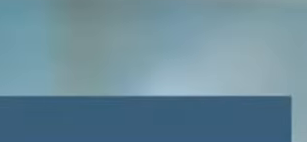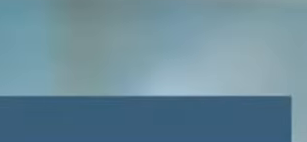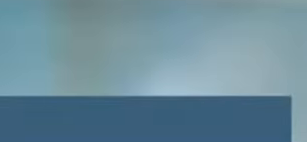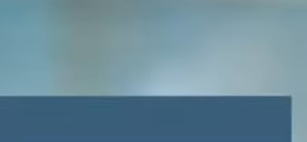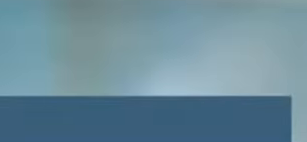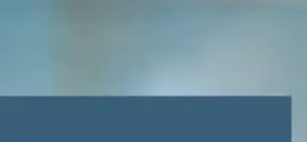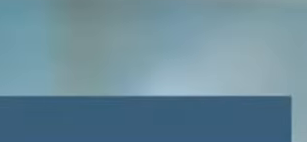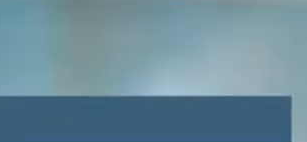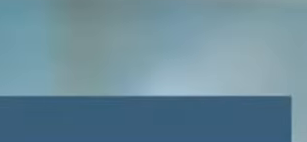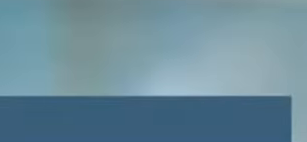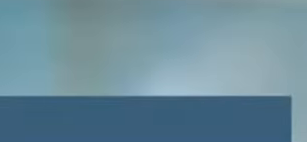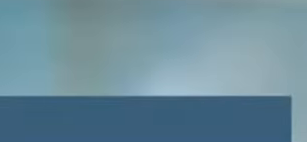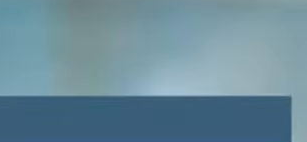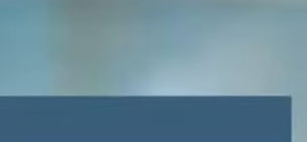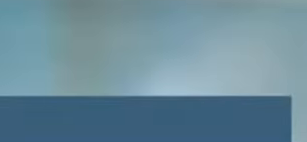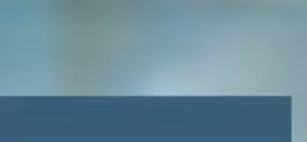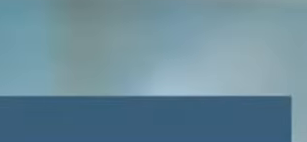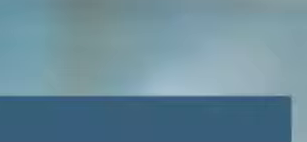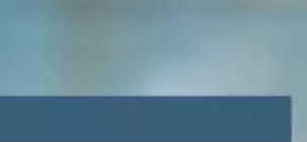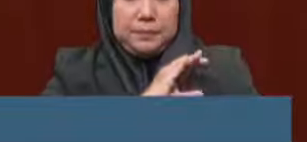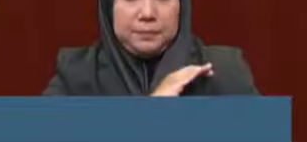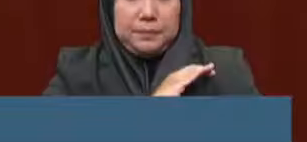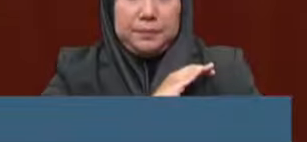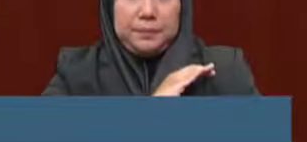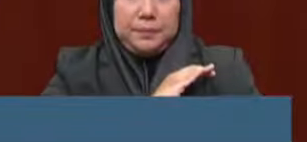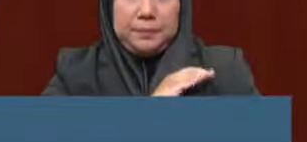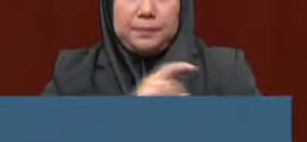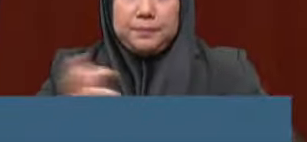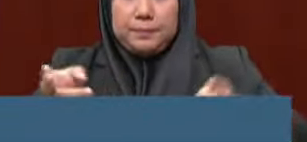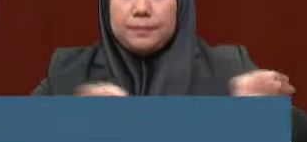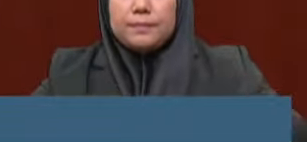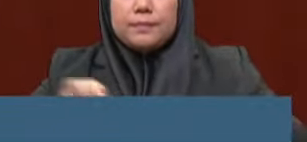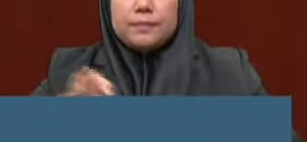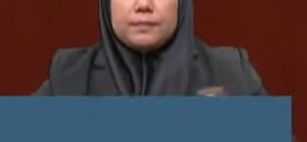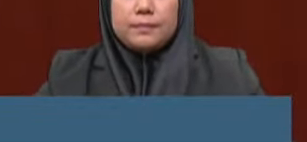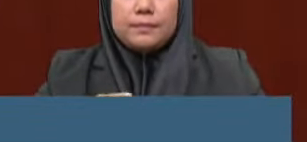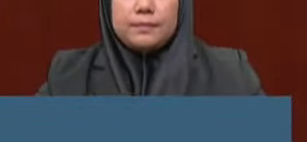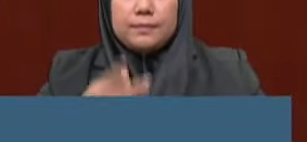proses dan jangka masa yang telah ditetapkan.